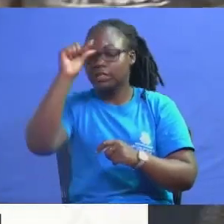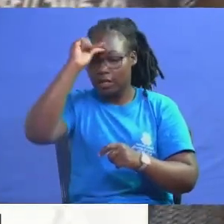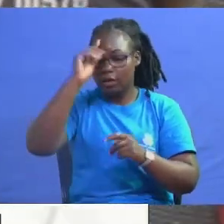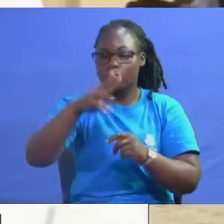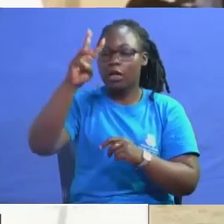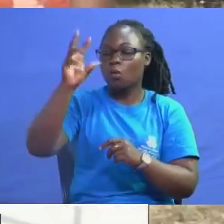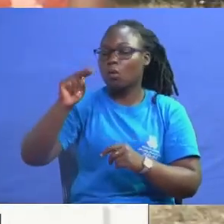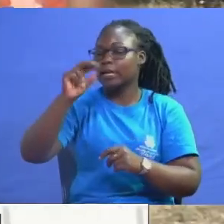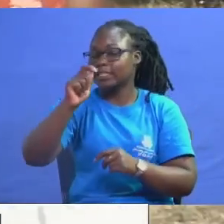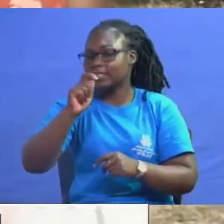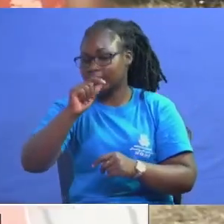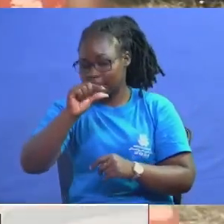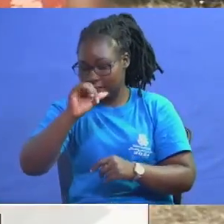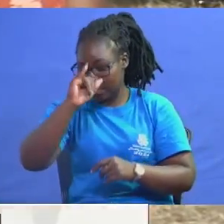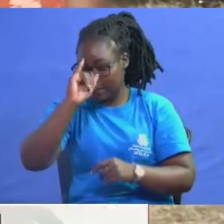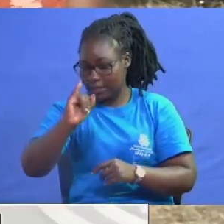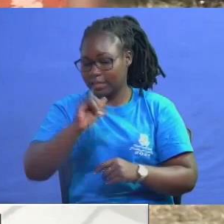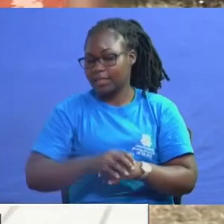Wamatangi. Wamatangi